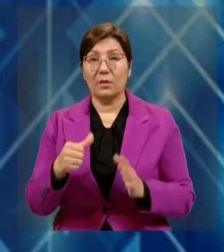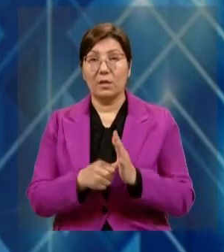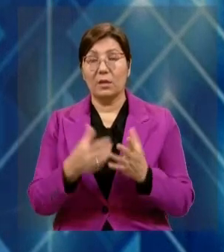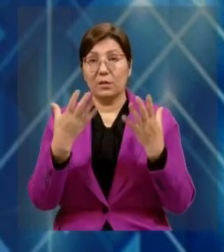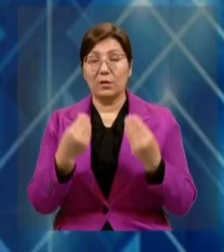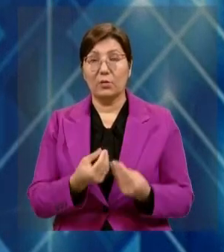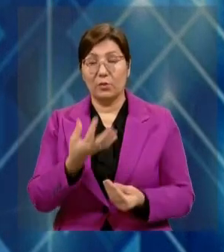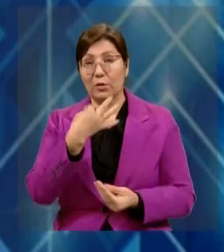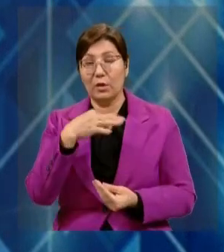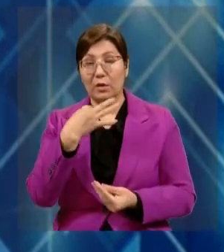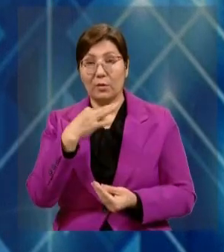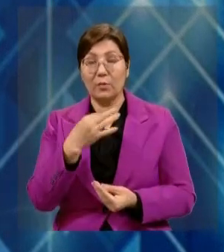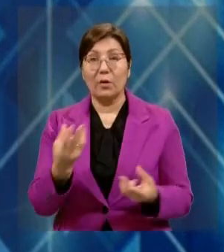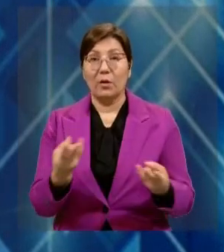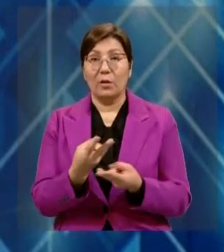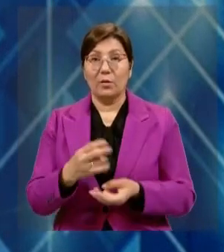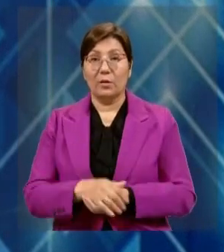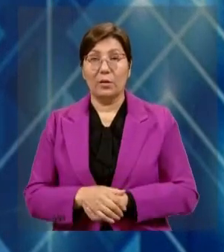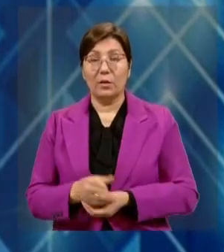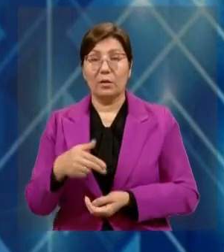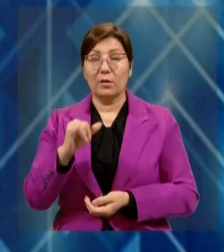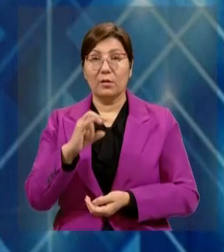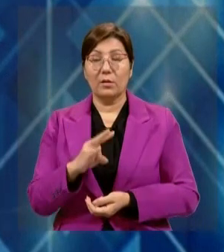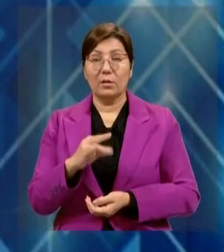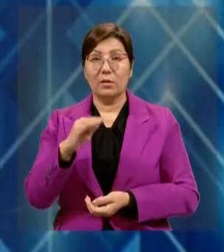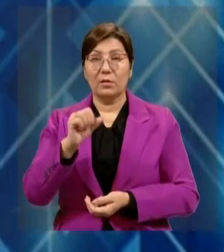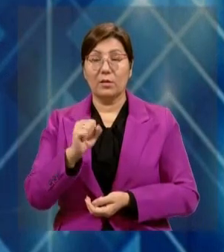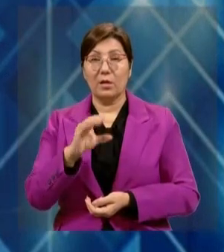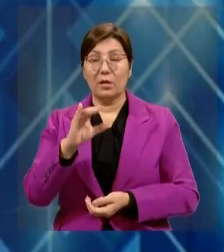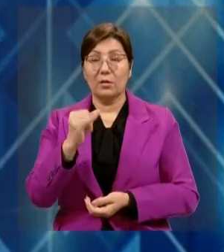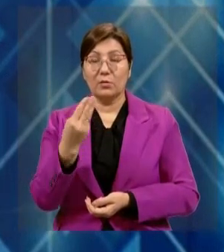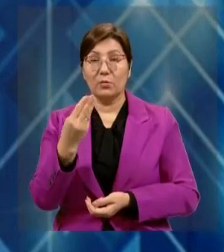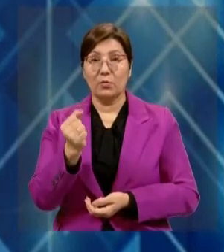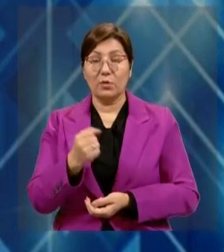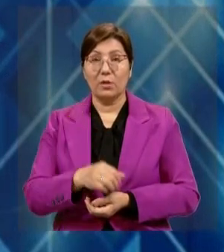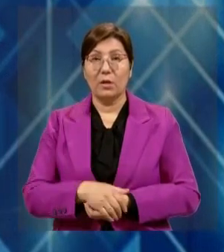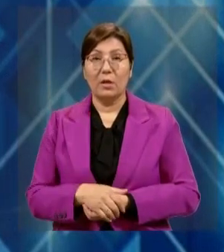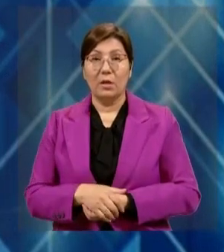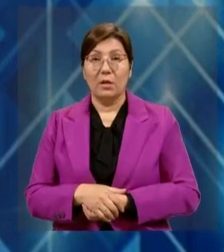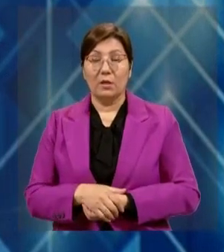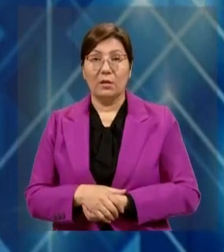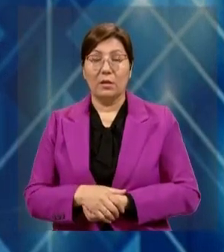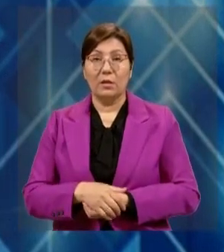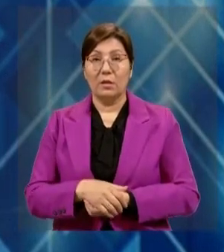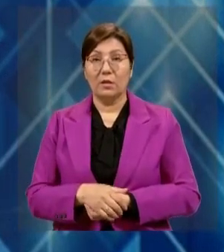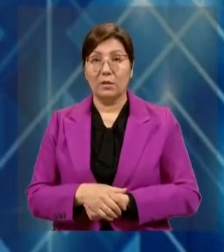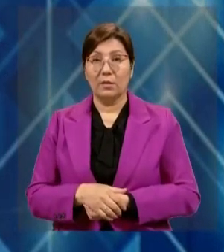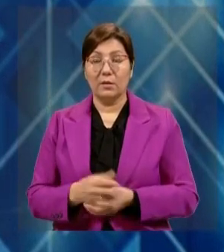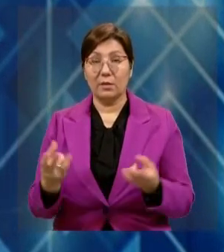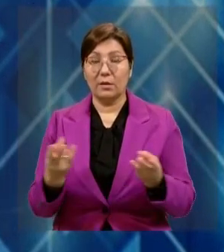препарат қабылдайды, яғни жаңағы біз деген дің жасушаларын ынталандырады, яғни перифериялық қанға көп бөлінуін қамтамасыз етеді. Сол арқылы